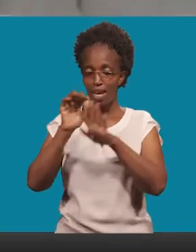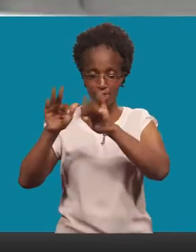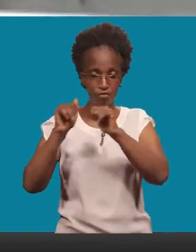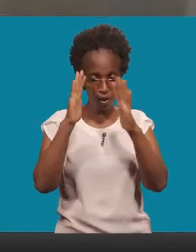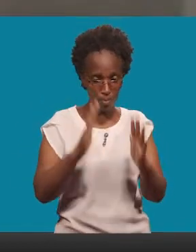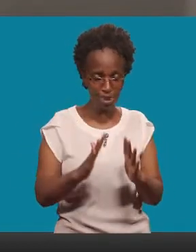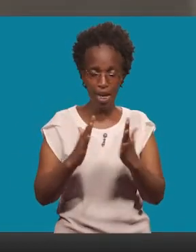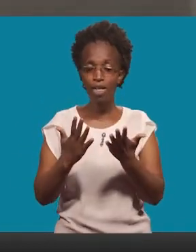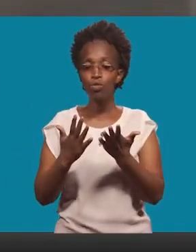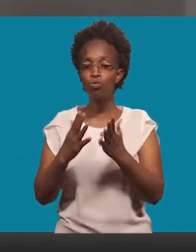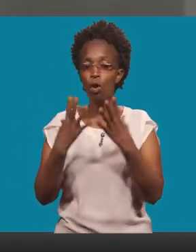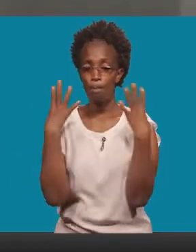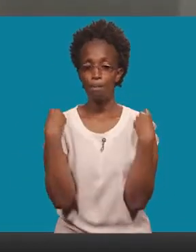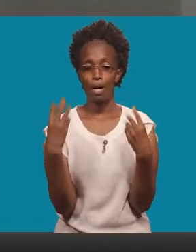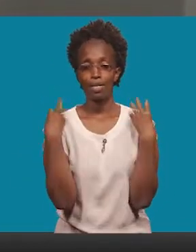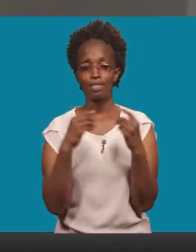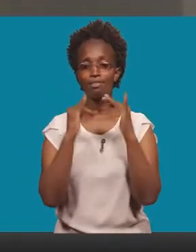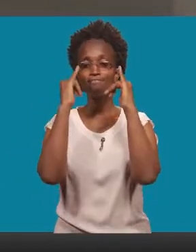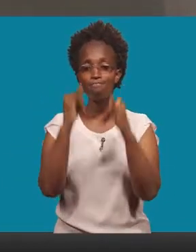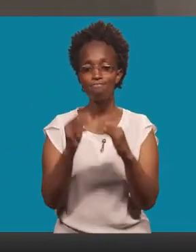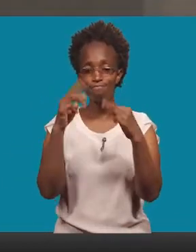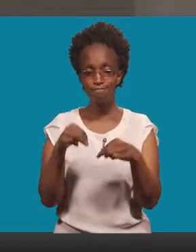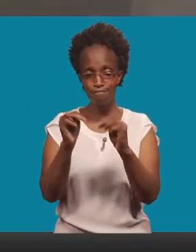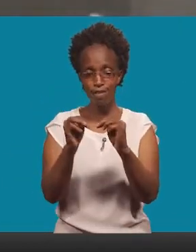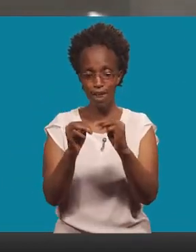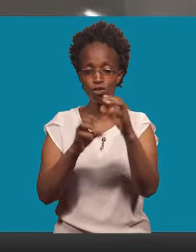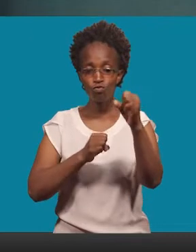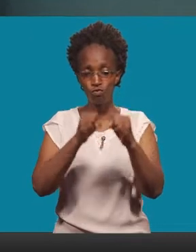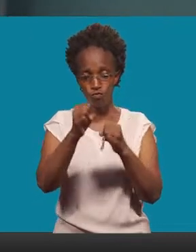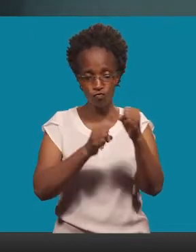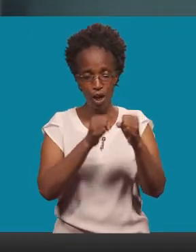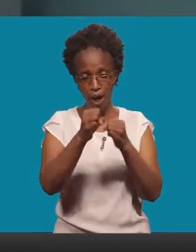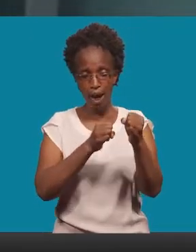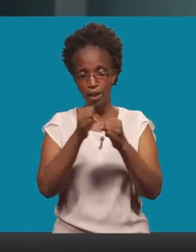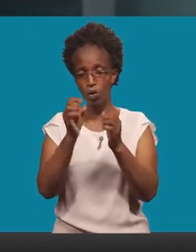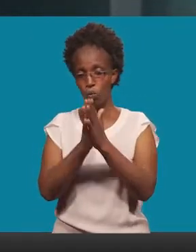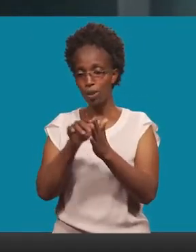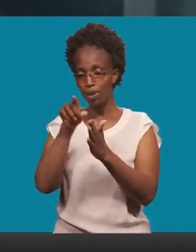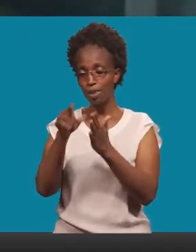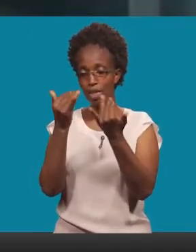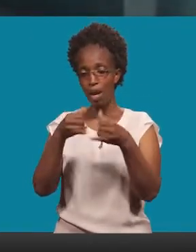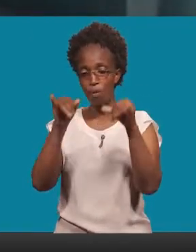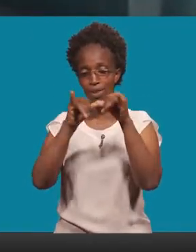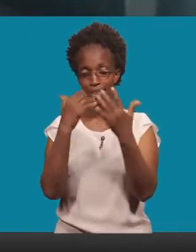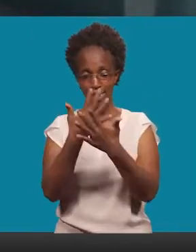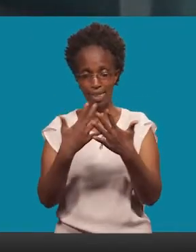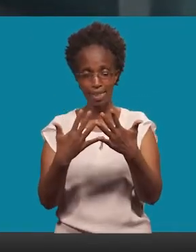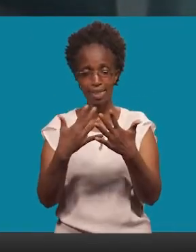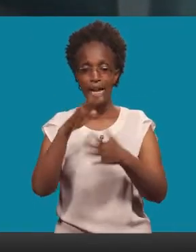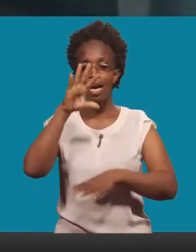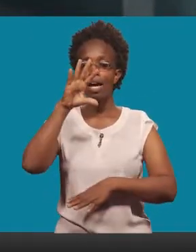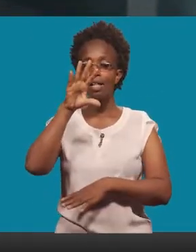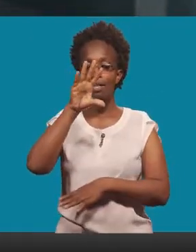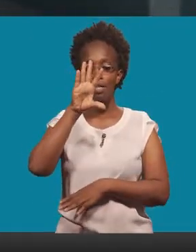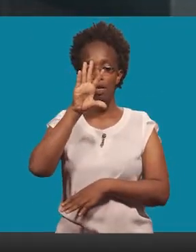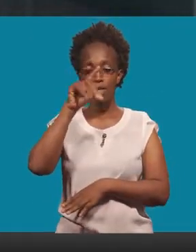ya uzalishaji wa samaki nchini ili waweze kukabiliana na ongezeko la hitaji ya bidhaa hiyo muhimu. Msemaji wa